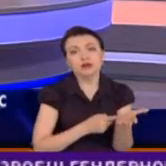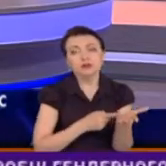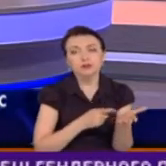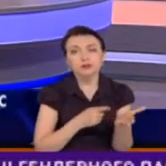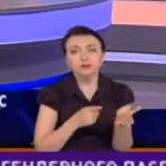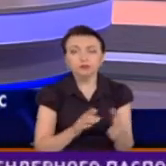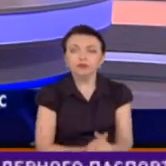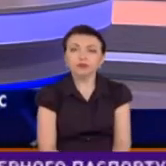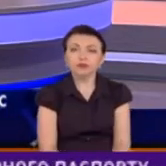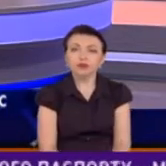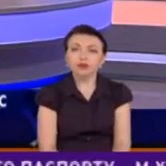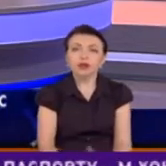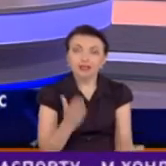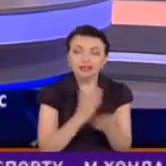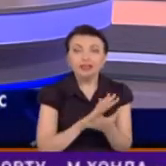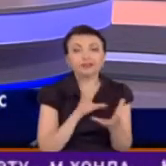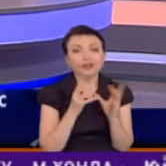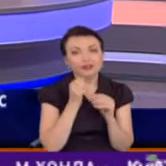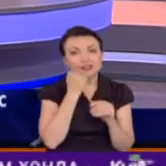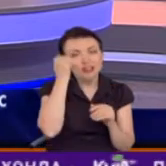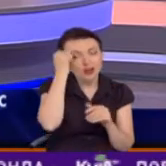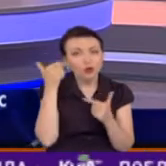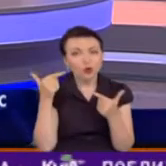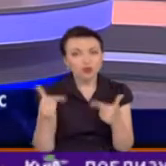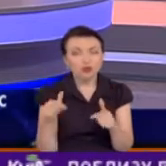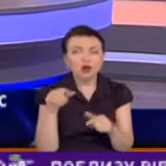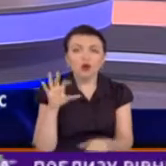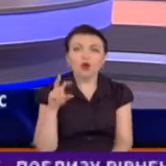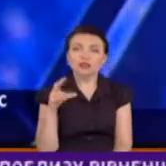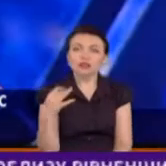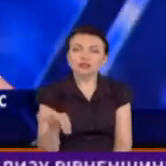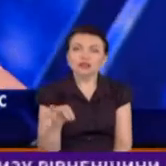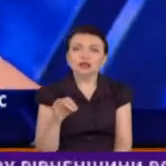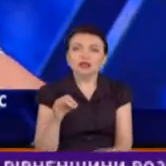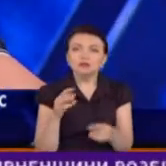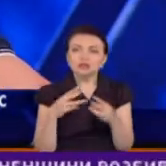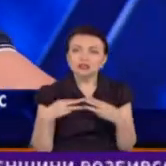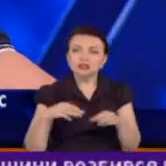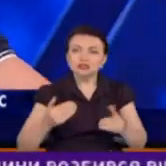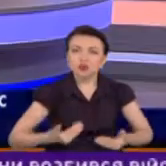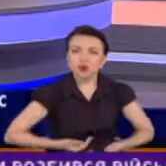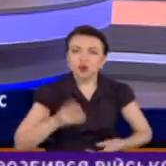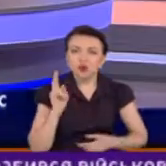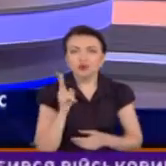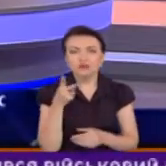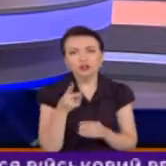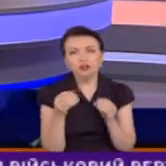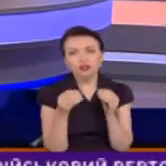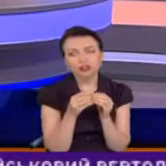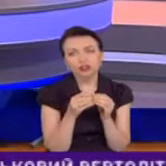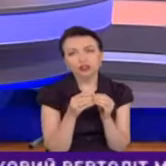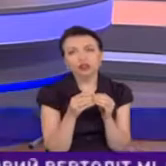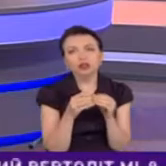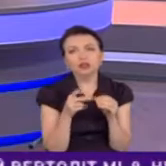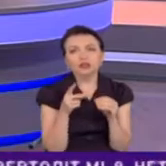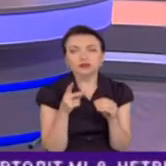і висновок всій ситуації. Дякую нашим гостям. Олексій Кучеренко, міністр житлово-комунального господарства України 2007-2010 роках, голова